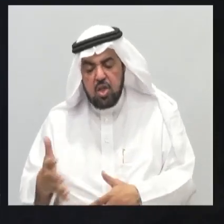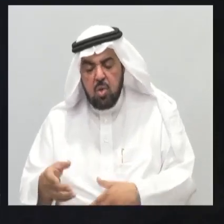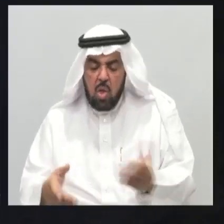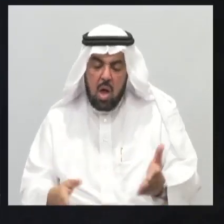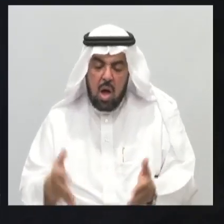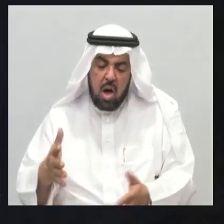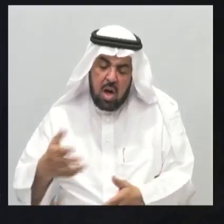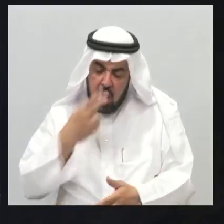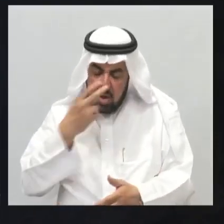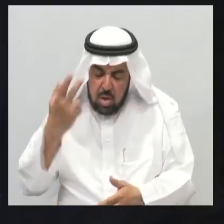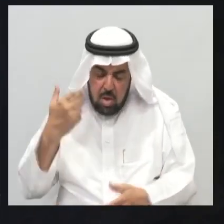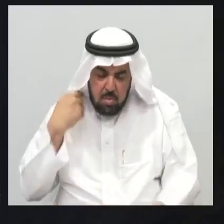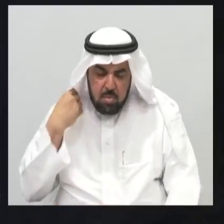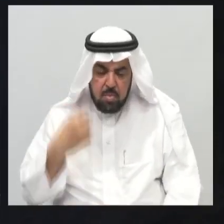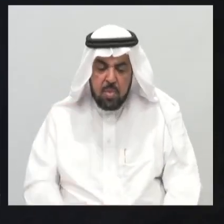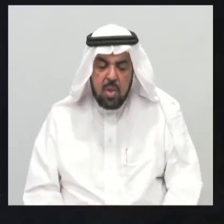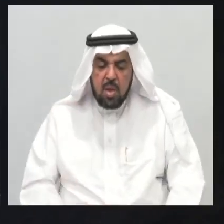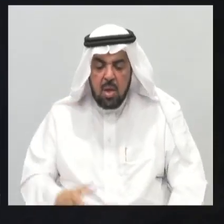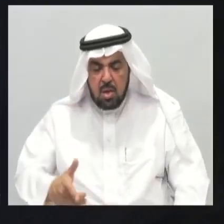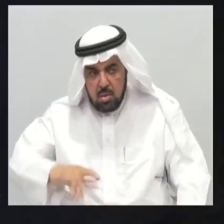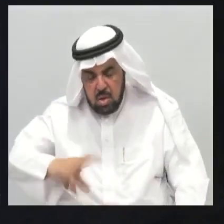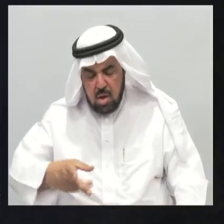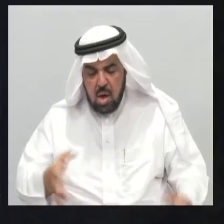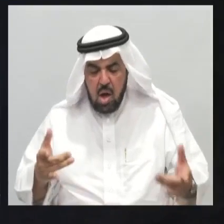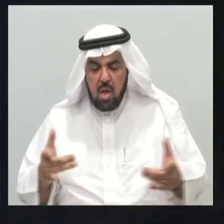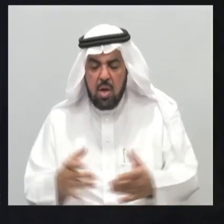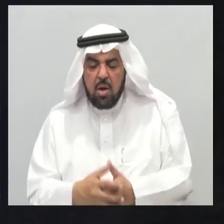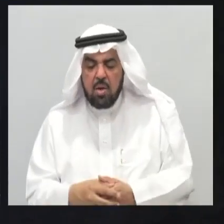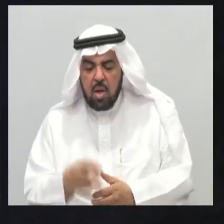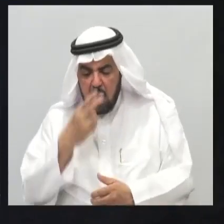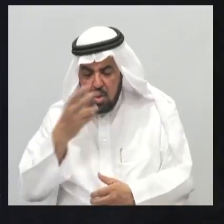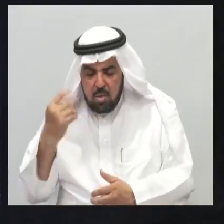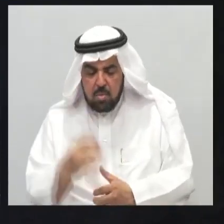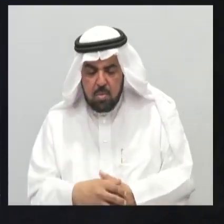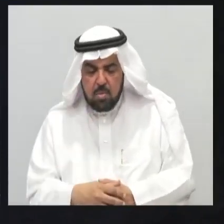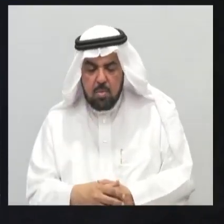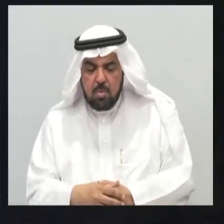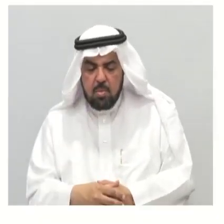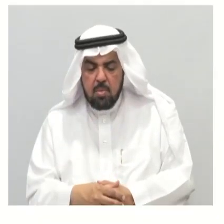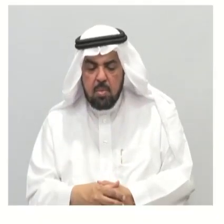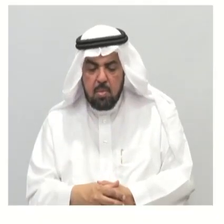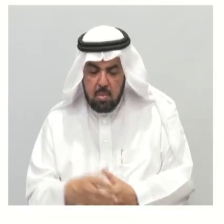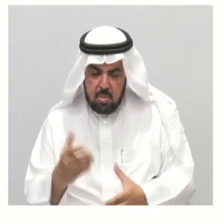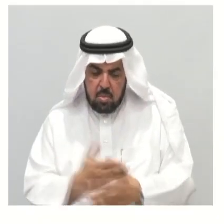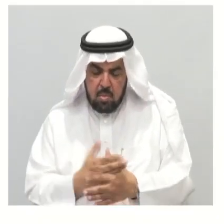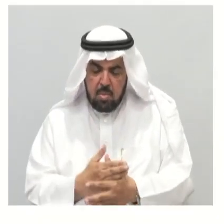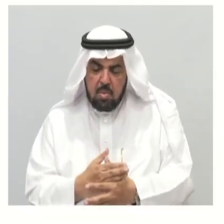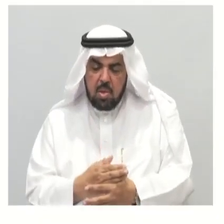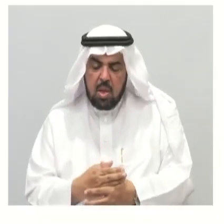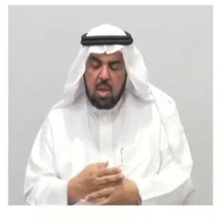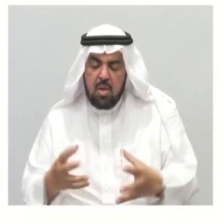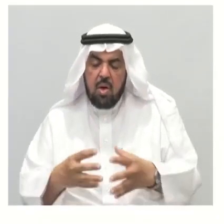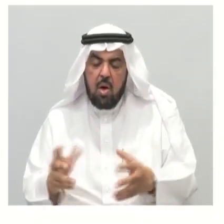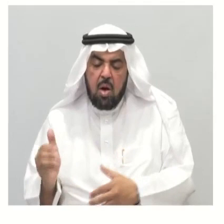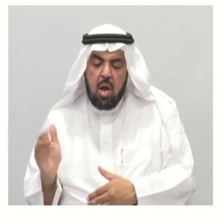بعد فترة من الزمن الجديد سيصبح لونه أخضر مثل القديم. إذن بسبب تفاعل